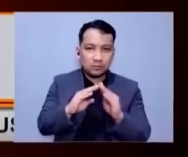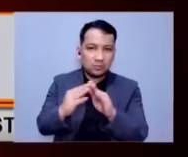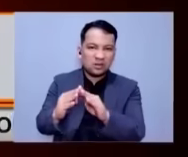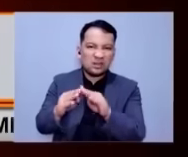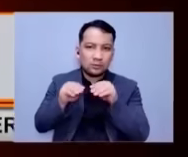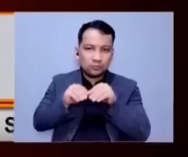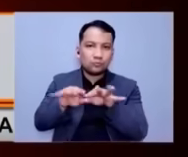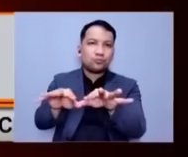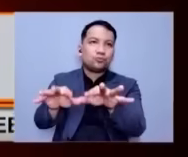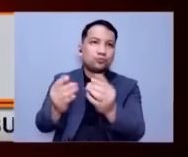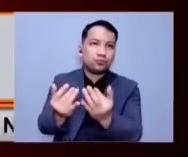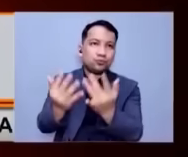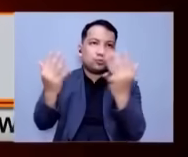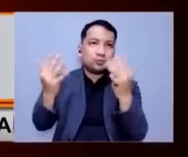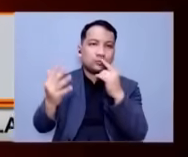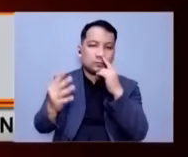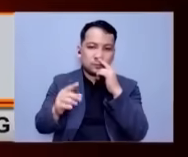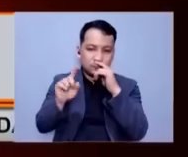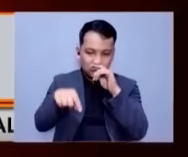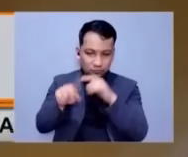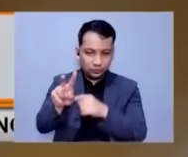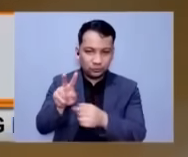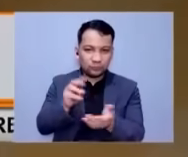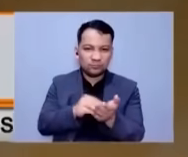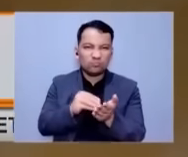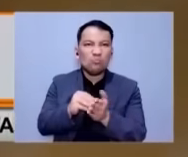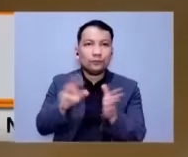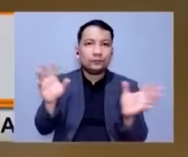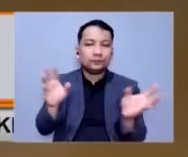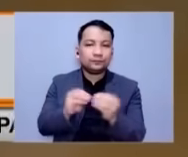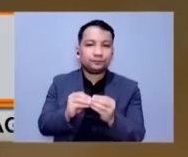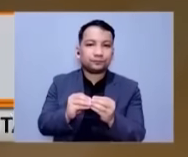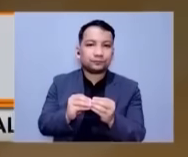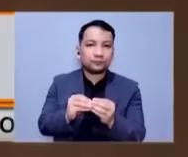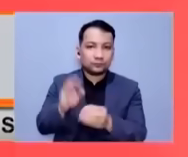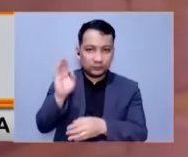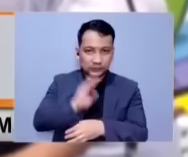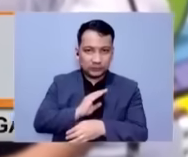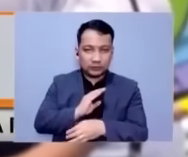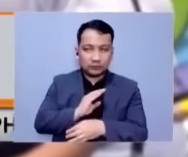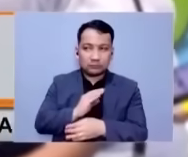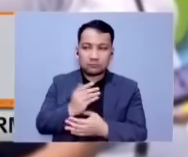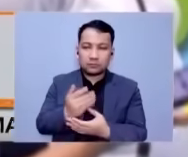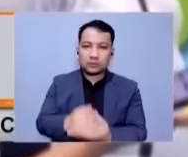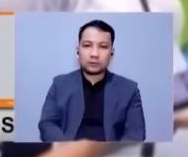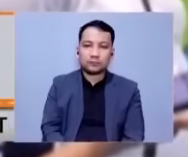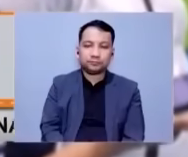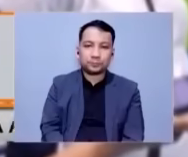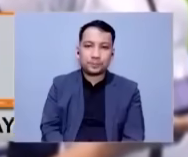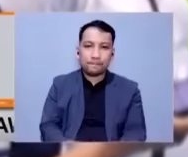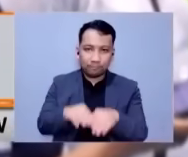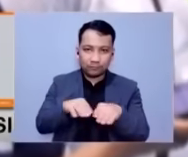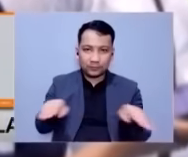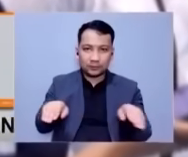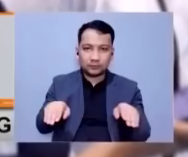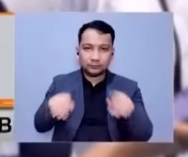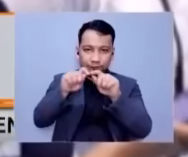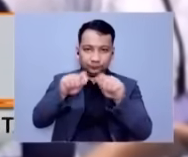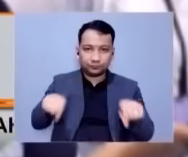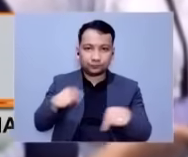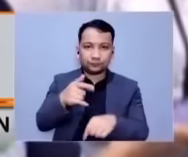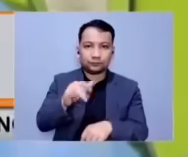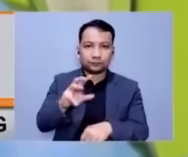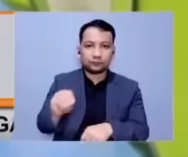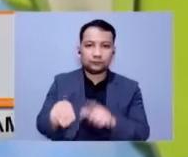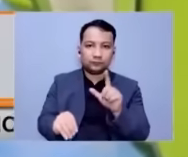Tinatayang 1.2 million pesos ang halaga ng pinsala. Naglatag na ng mga tent sa gym ng barangay ang